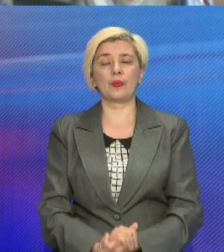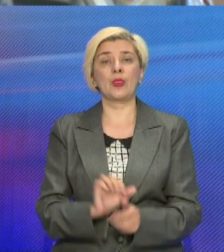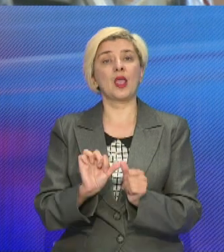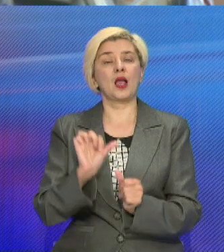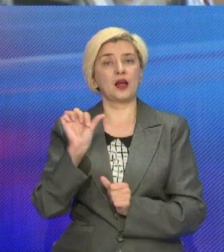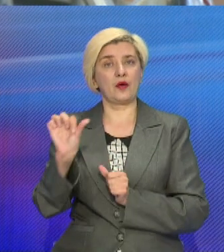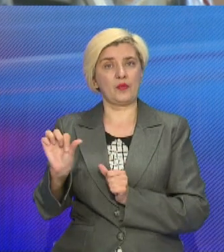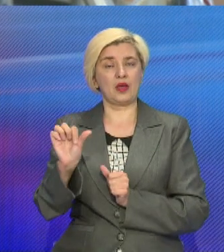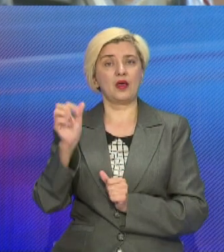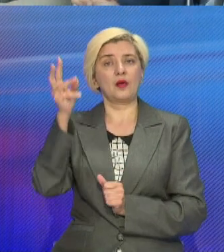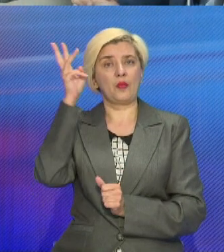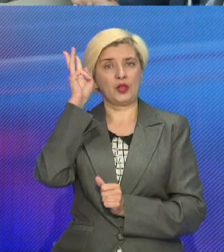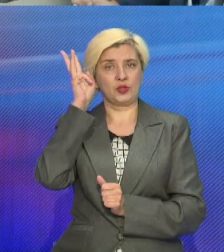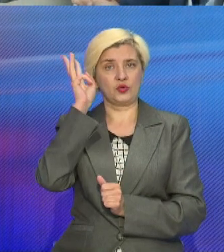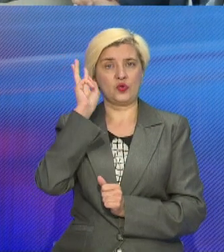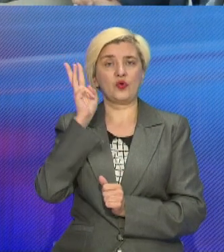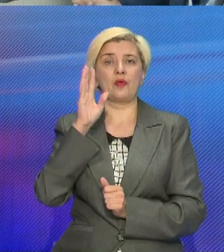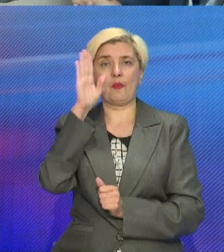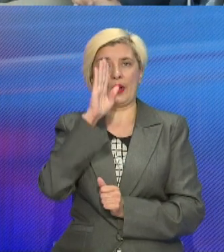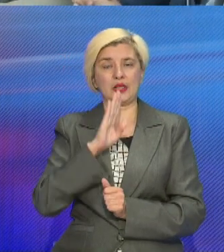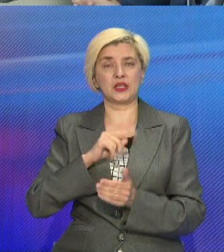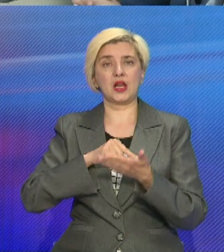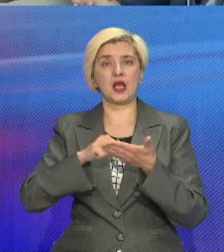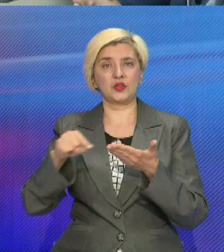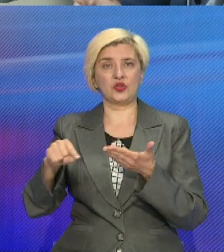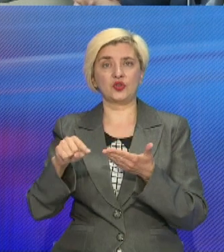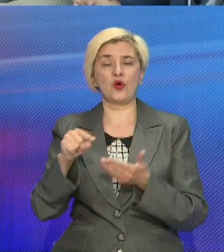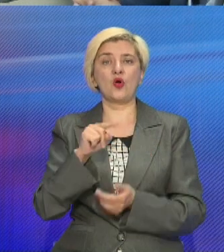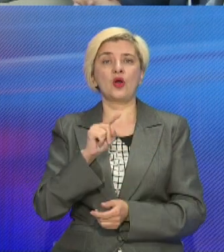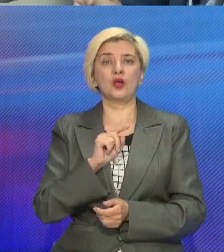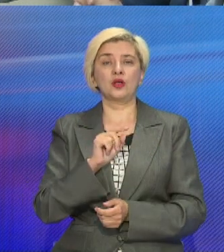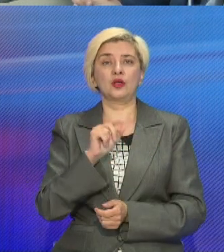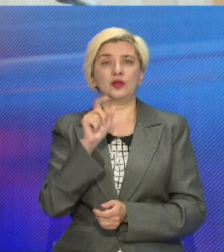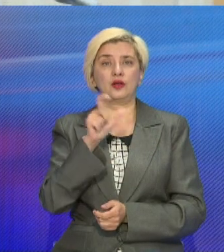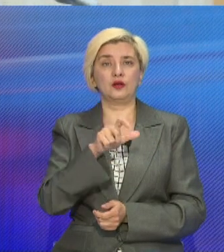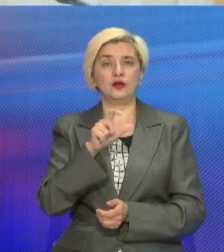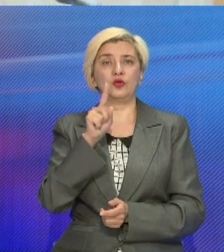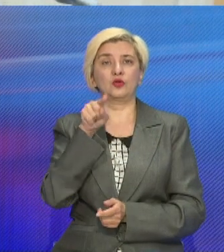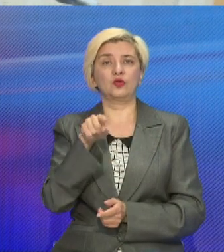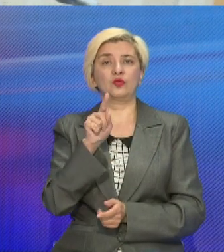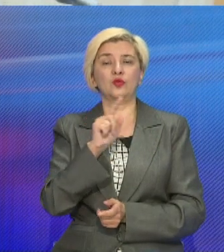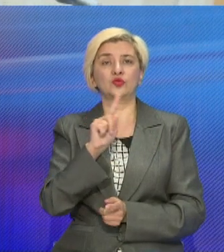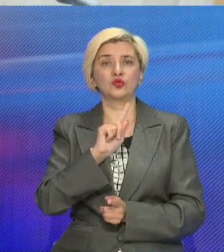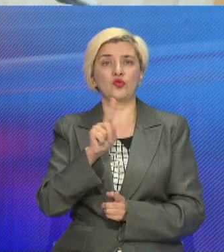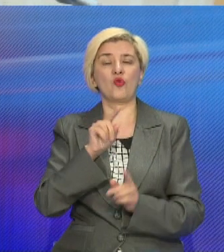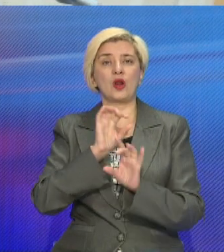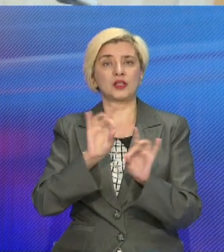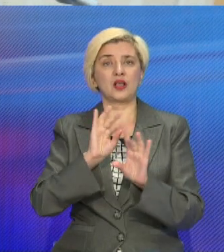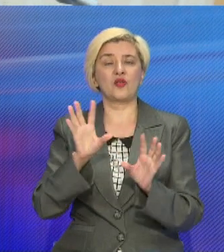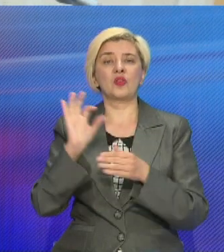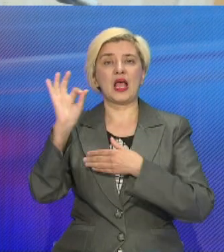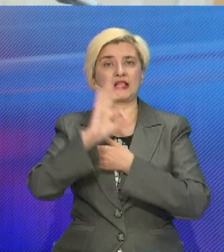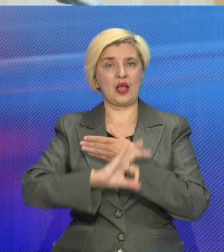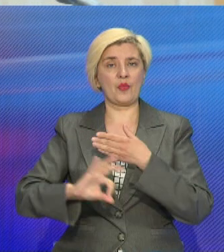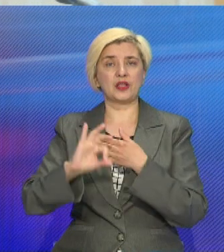Окремя того, надзвичайний і повномоцний посол Бразилії відзначив, то, як представляють Білорусь у СМІ на Заході і реальність, яку він